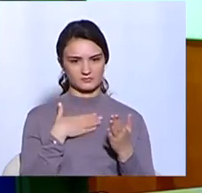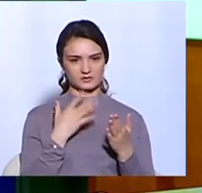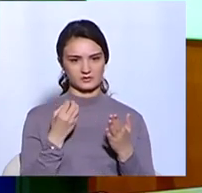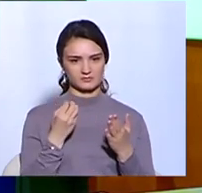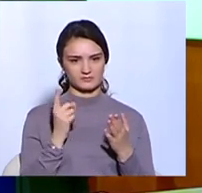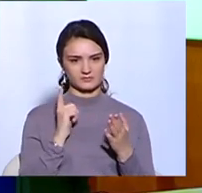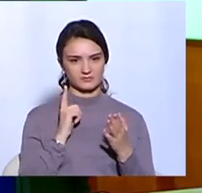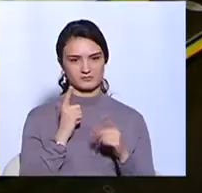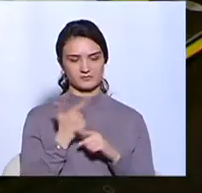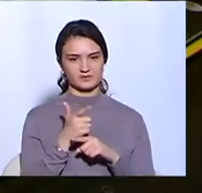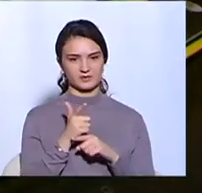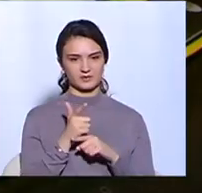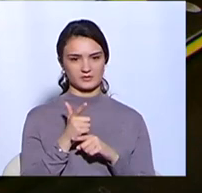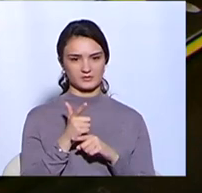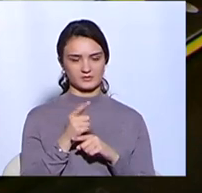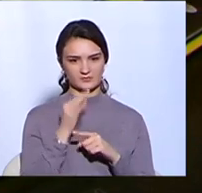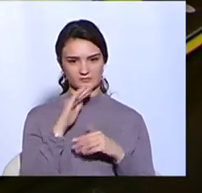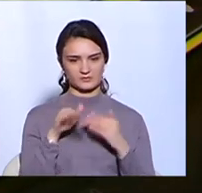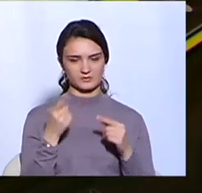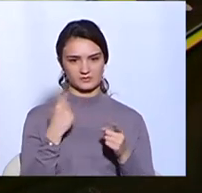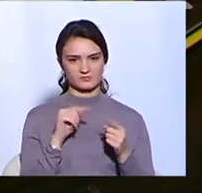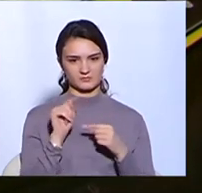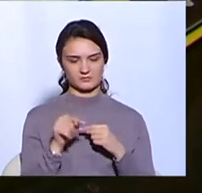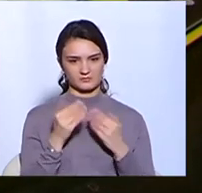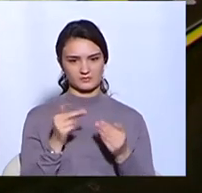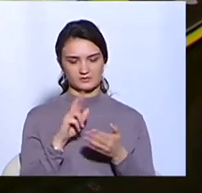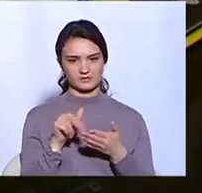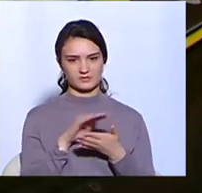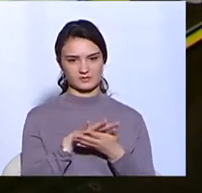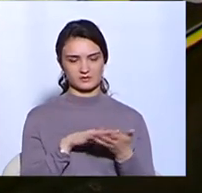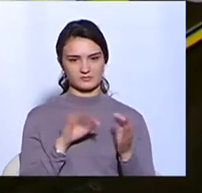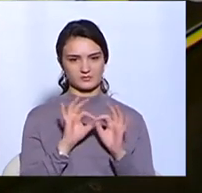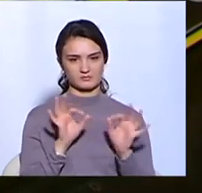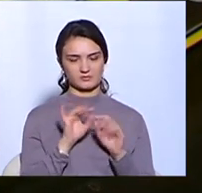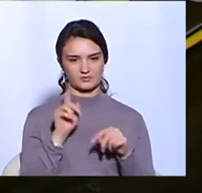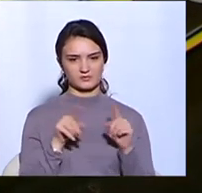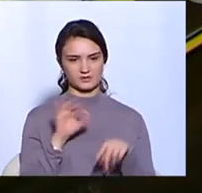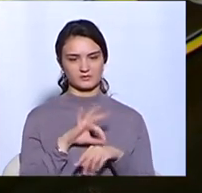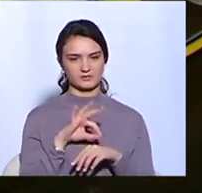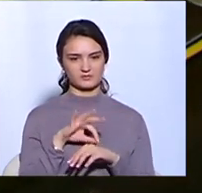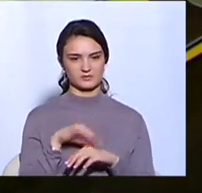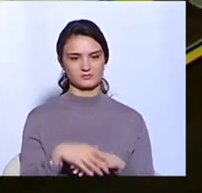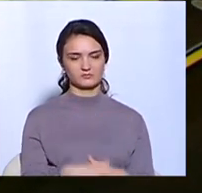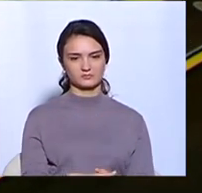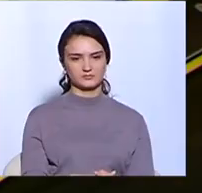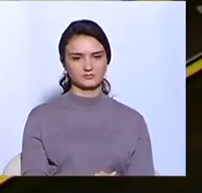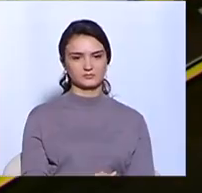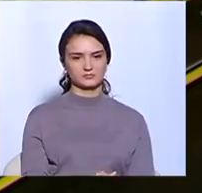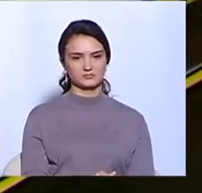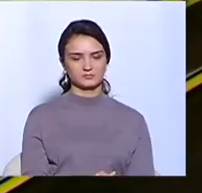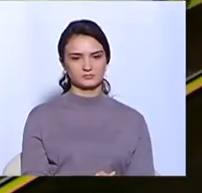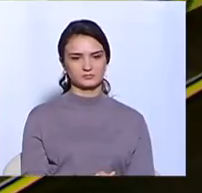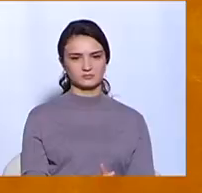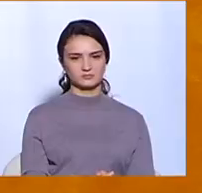კიდევ გველოდება ვიდეო რჩევები და შემდეგ დაბრუნდებით და გავაგრძელებთ საუბარს იშვიათ დაავადებებზე.